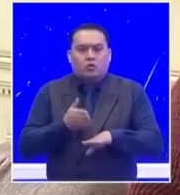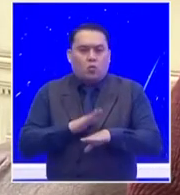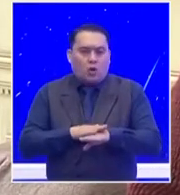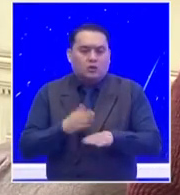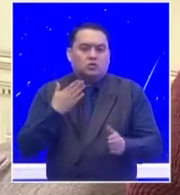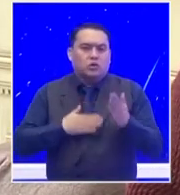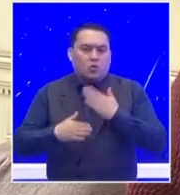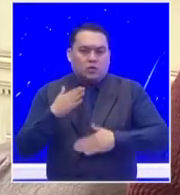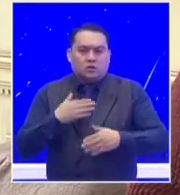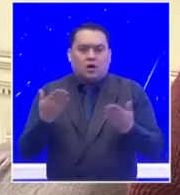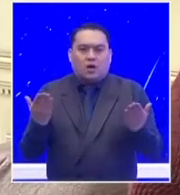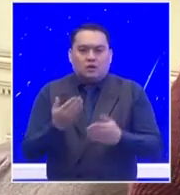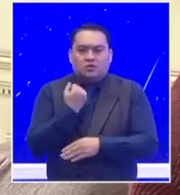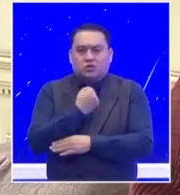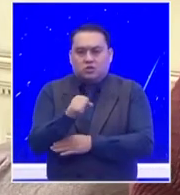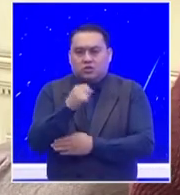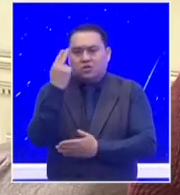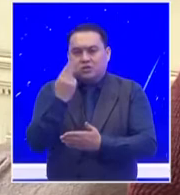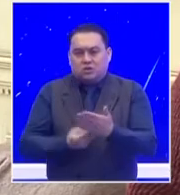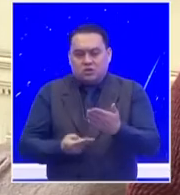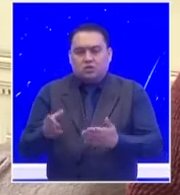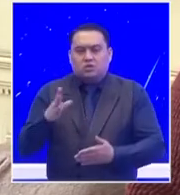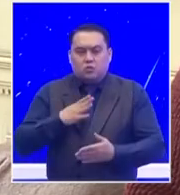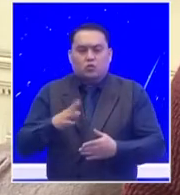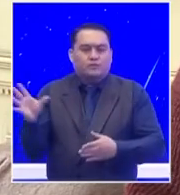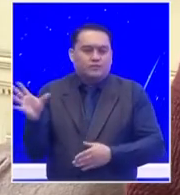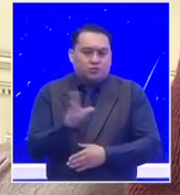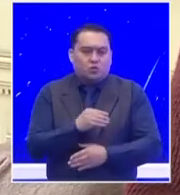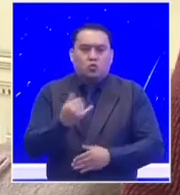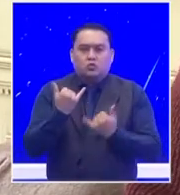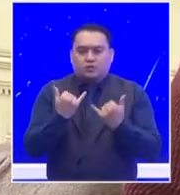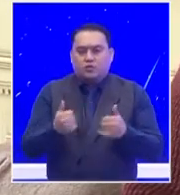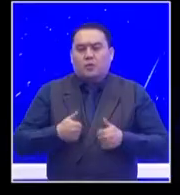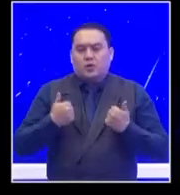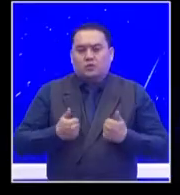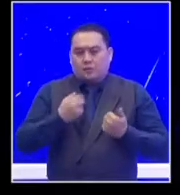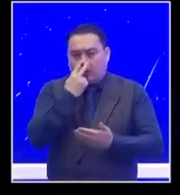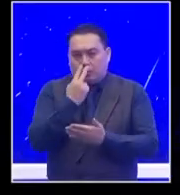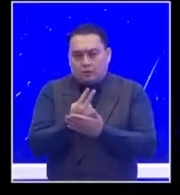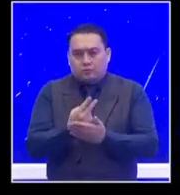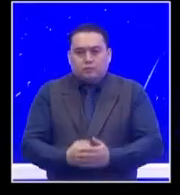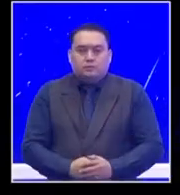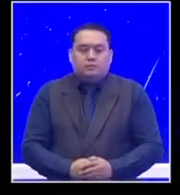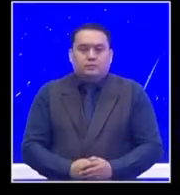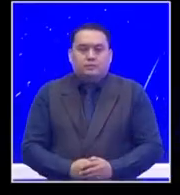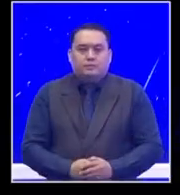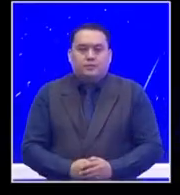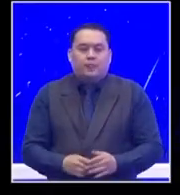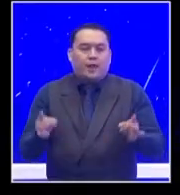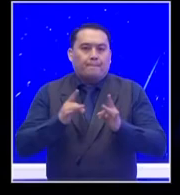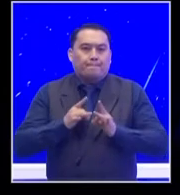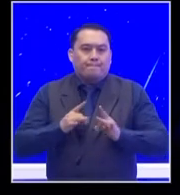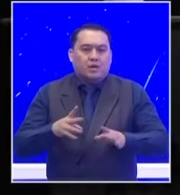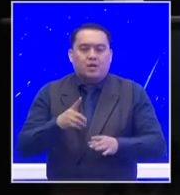болған, қандай жеңісі, қандай жеңілісі болды, осының барлығын бүгін көрсетуге тырысамыз. Абай трагедиясы ақынның мерейтойы